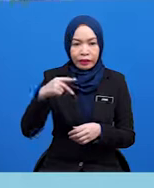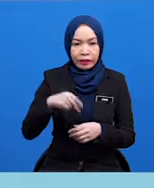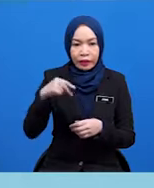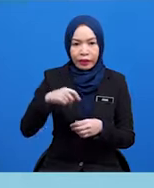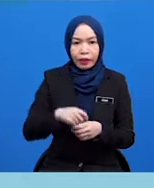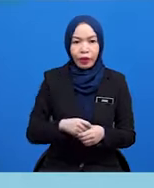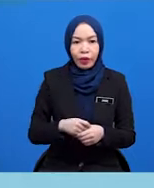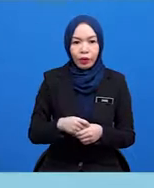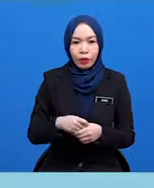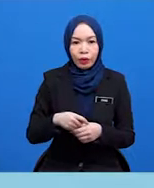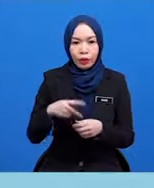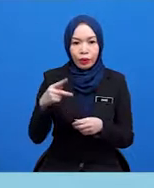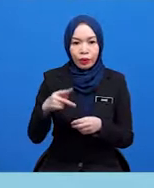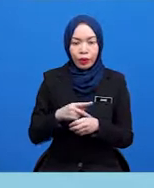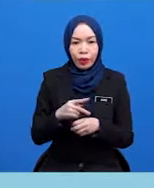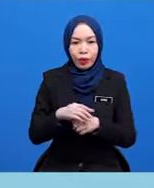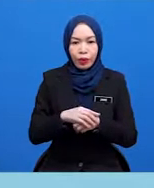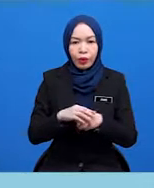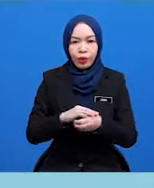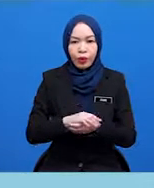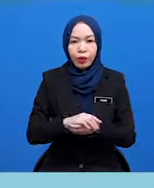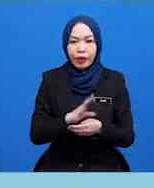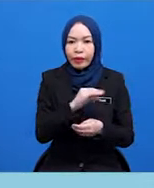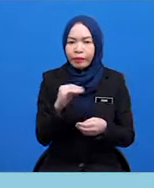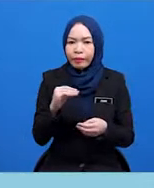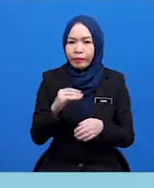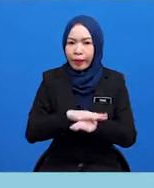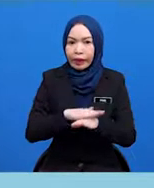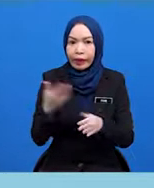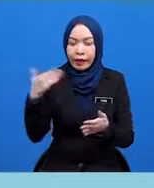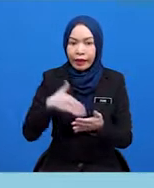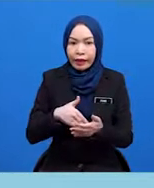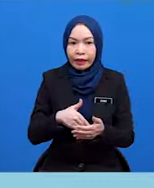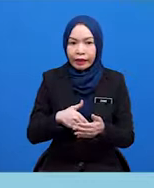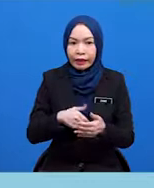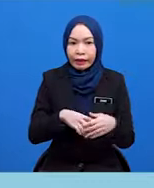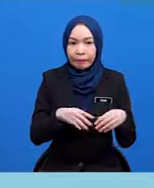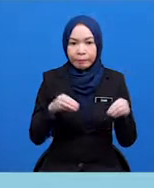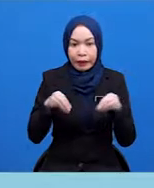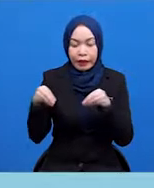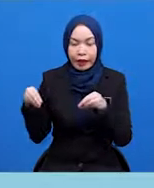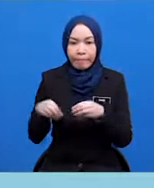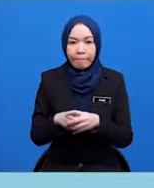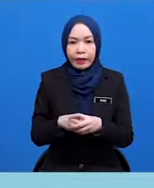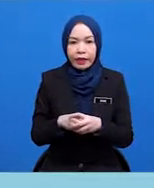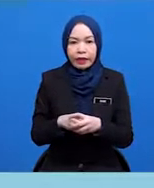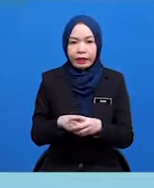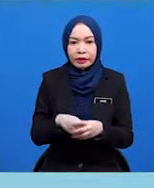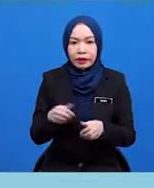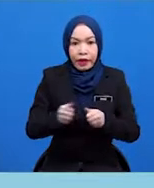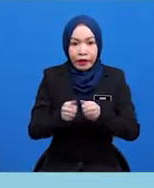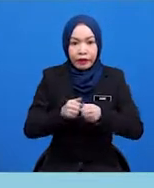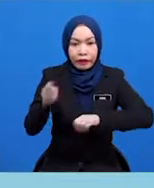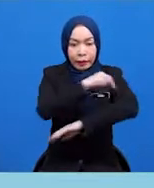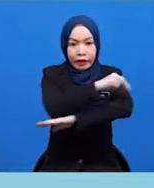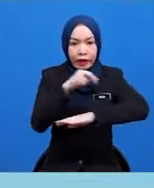Kedua, pertanian kebun kecil merupakan aktiviti pertanian yang dijalankan di